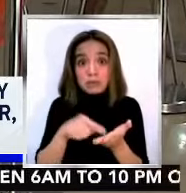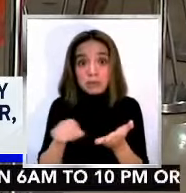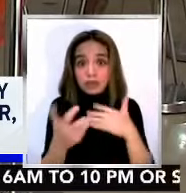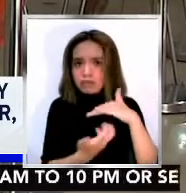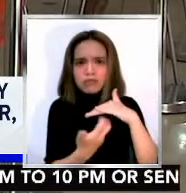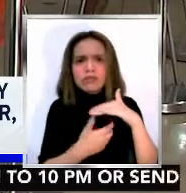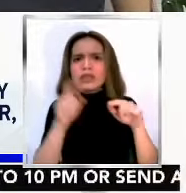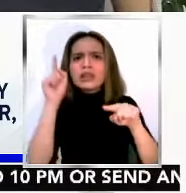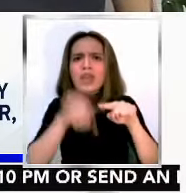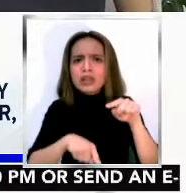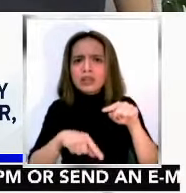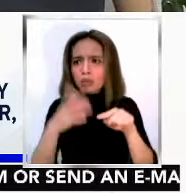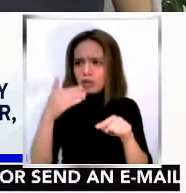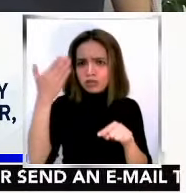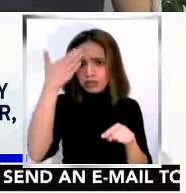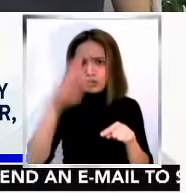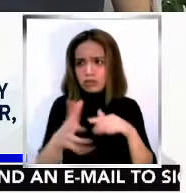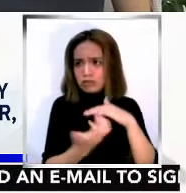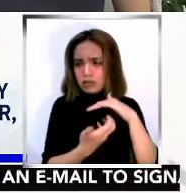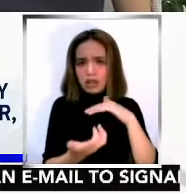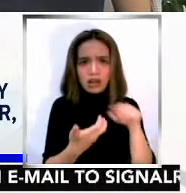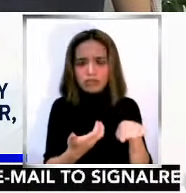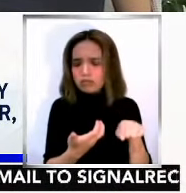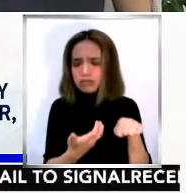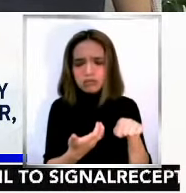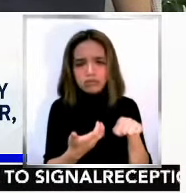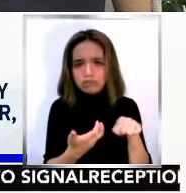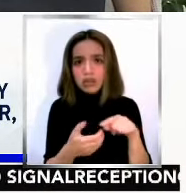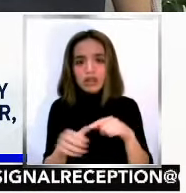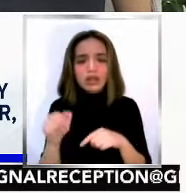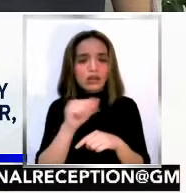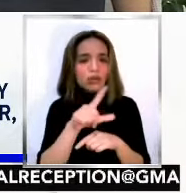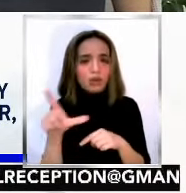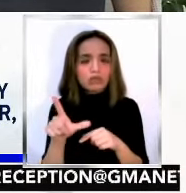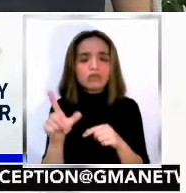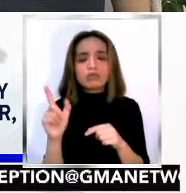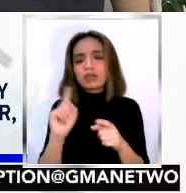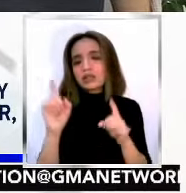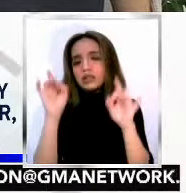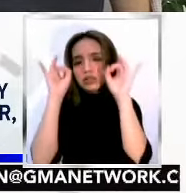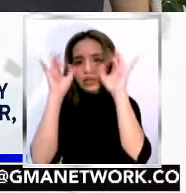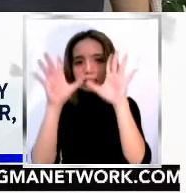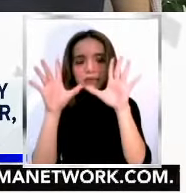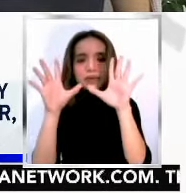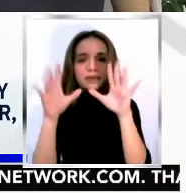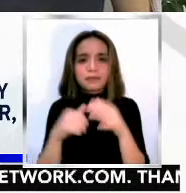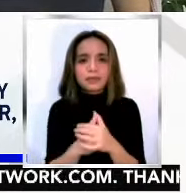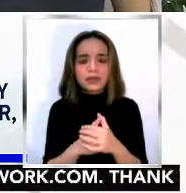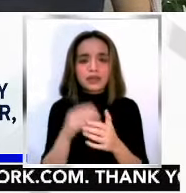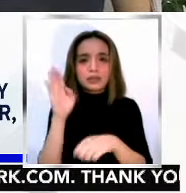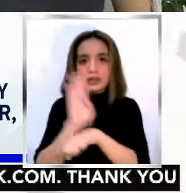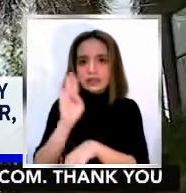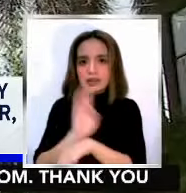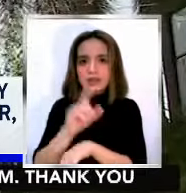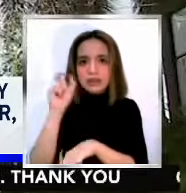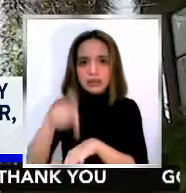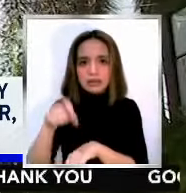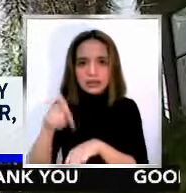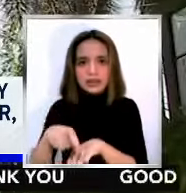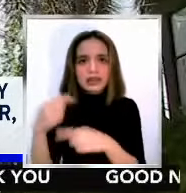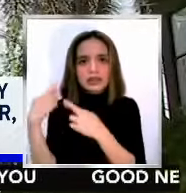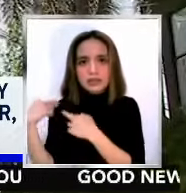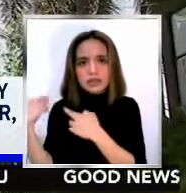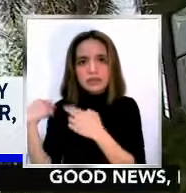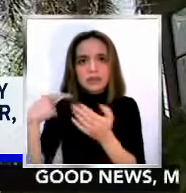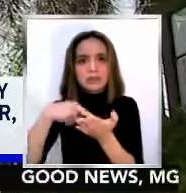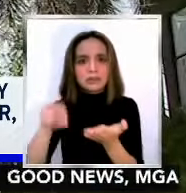kinalaman ang consumers. These are all calculated risks that a legitimate business should be able to shoulder. Hindi rin